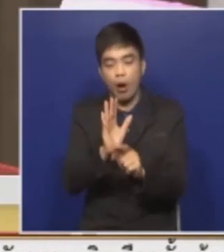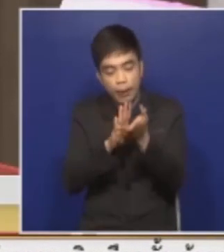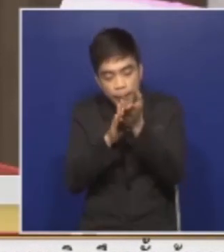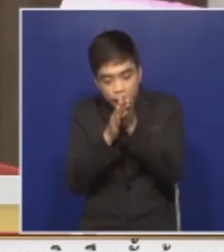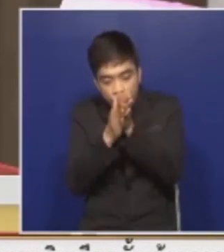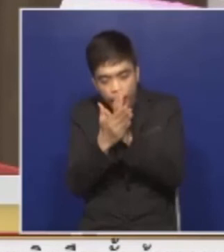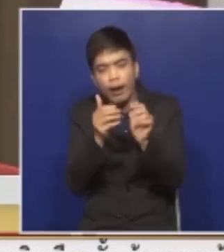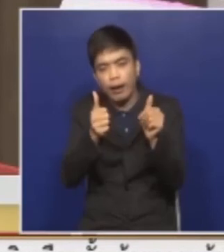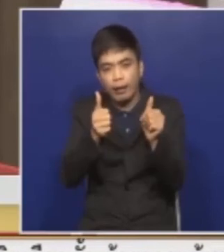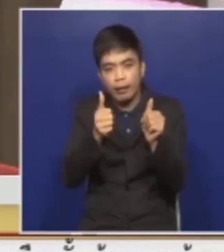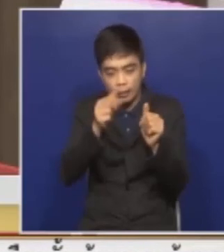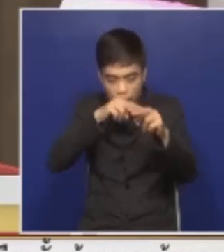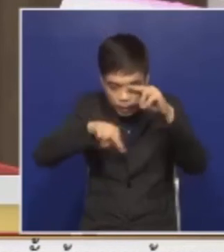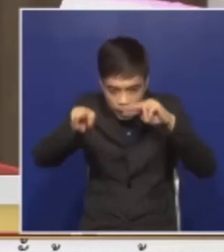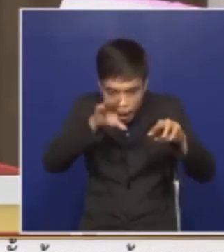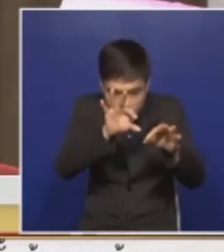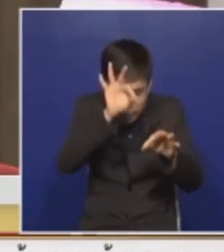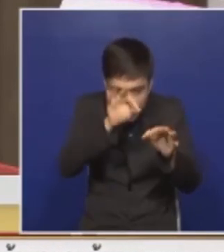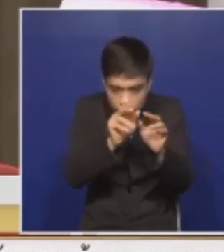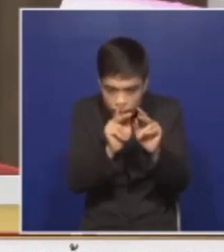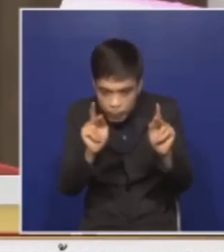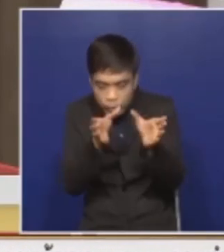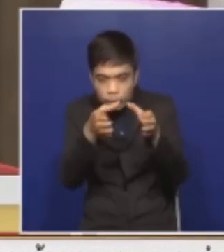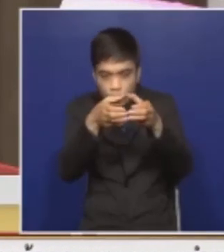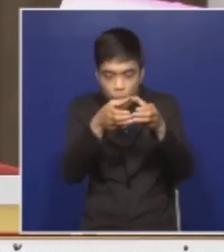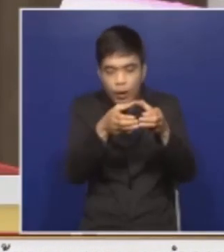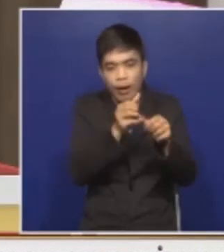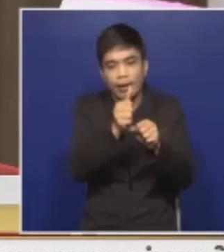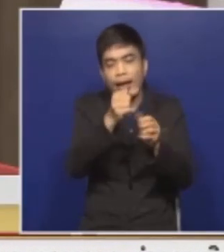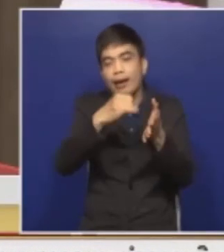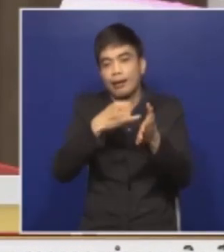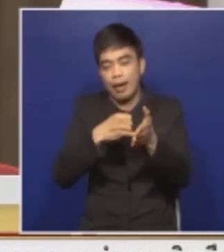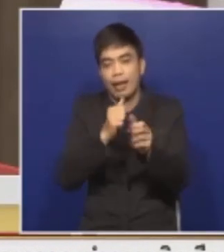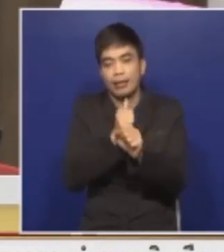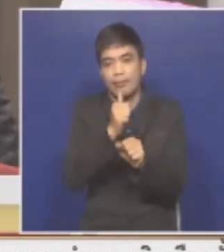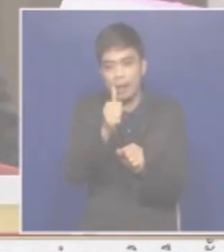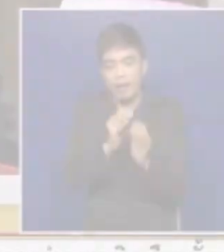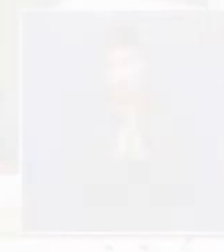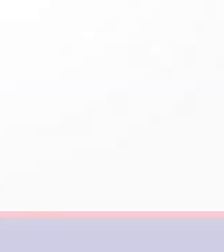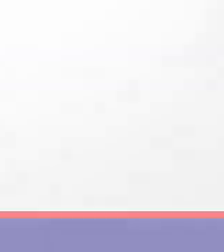หาสรรหากรรมธิการหรือคณะกรรมการชุดนี้ได้ง่ายขึ้นครับขอบคุณครับ